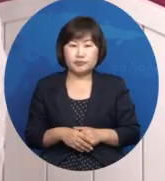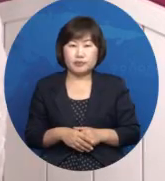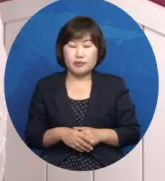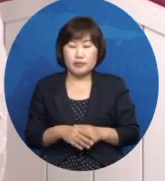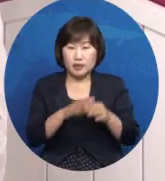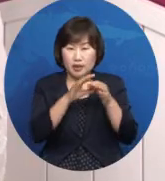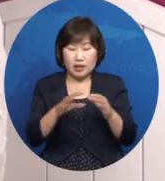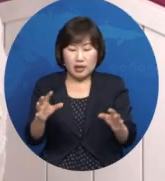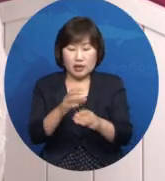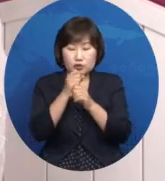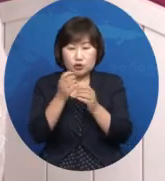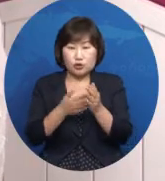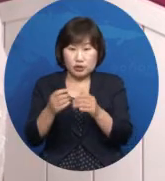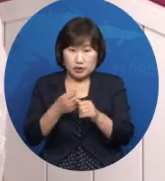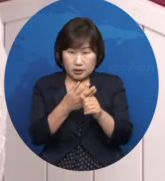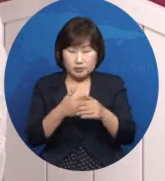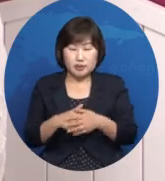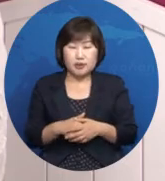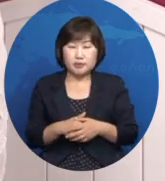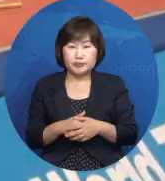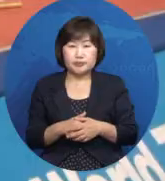이어서 간추린 소식 전해드립니다.